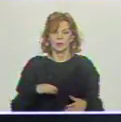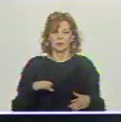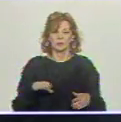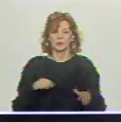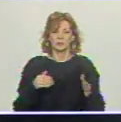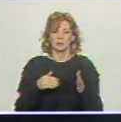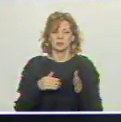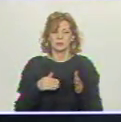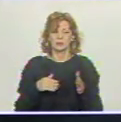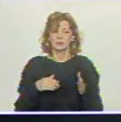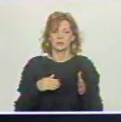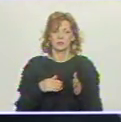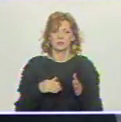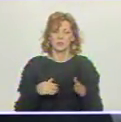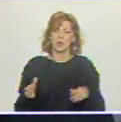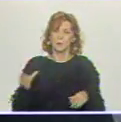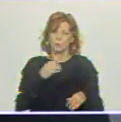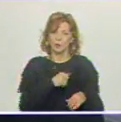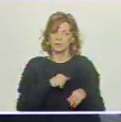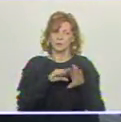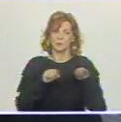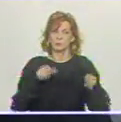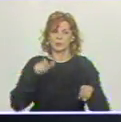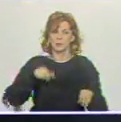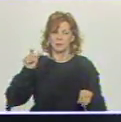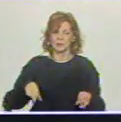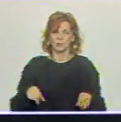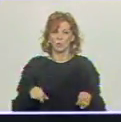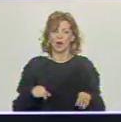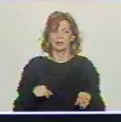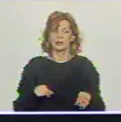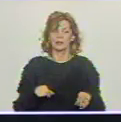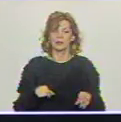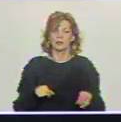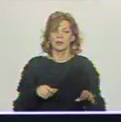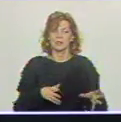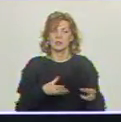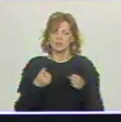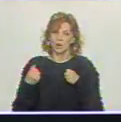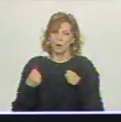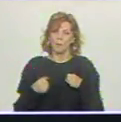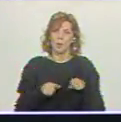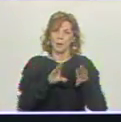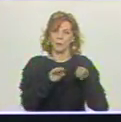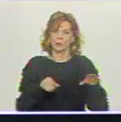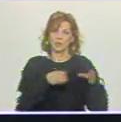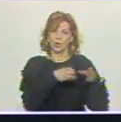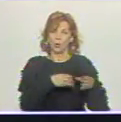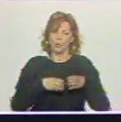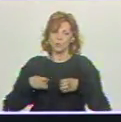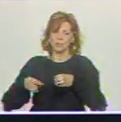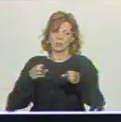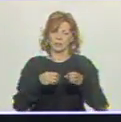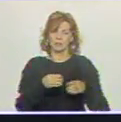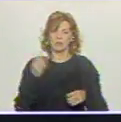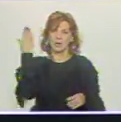și despre italieni. Da. Dacă tot am făcut despre evrei, să luăm așa de comunitățile astea. Care au